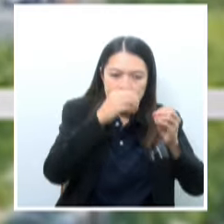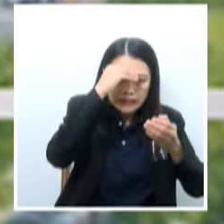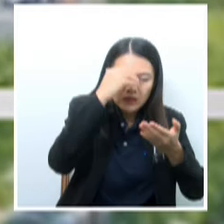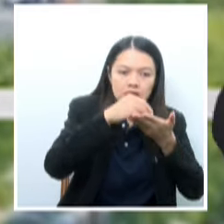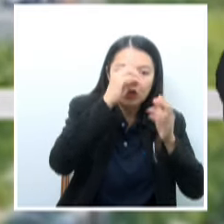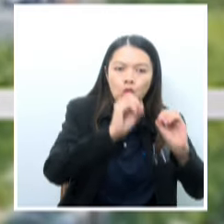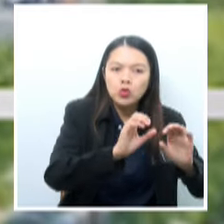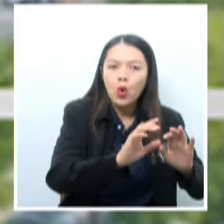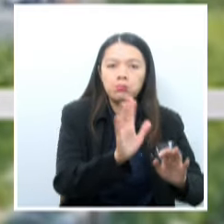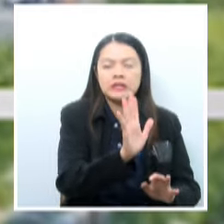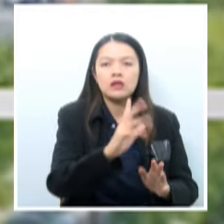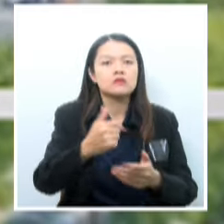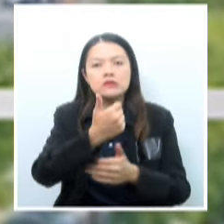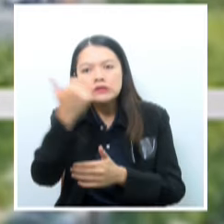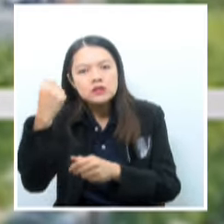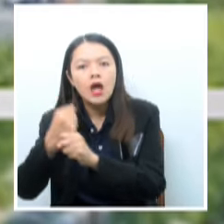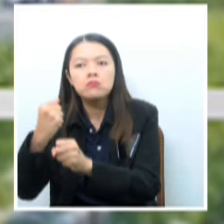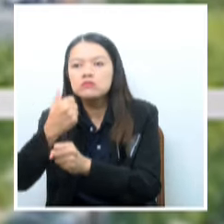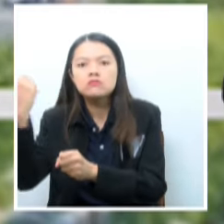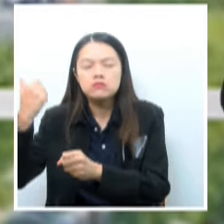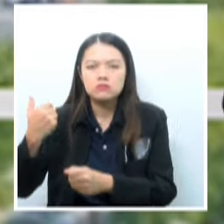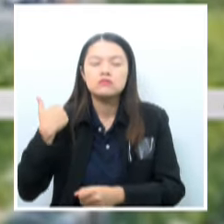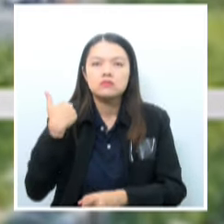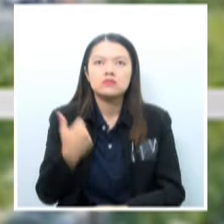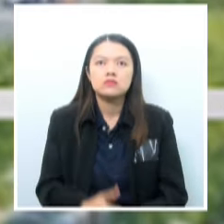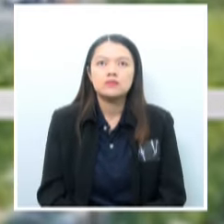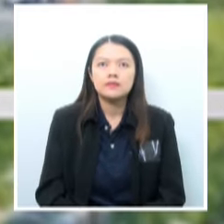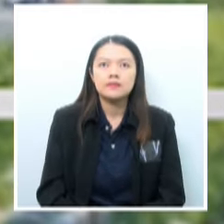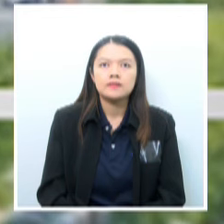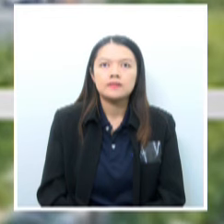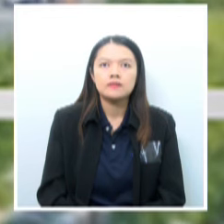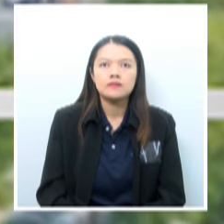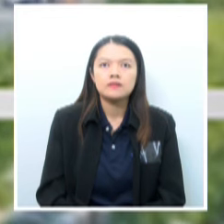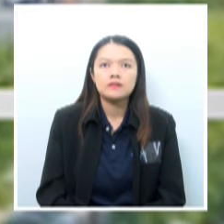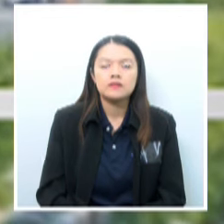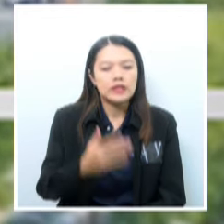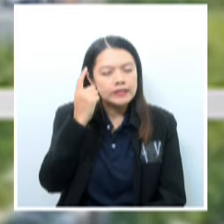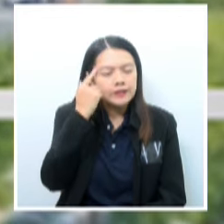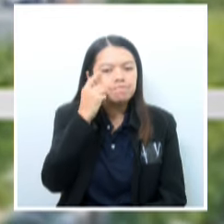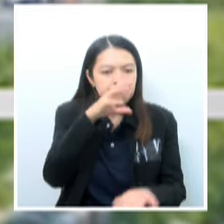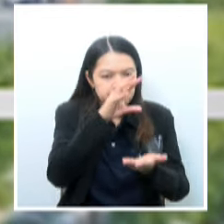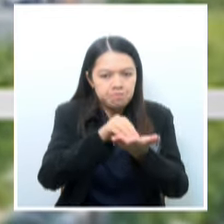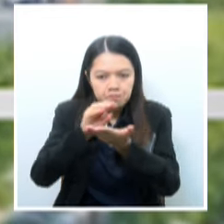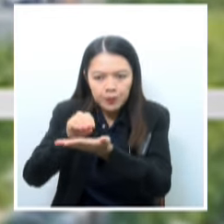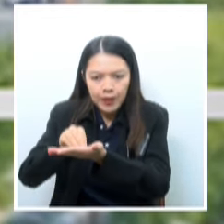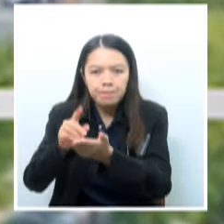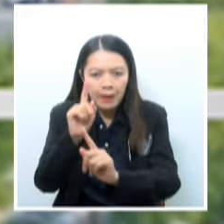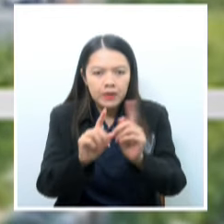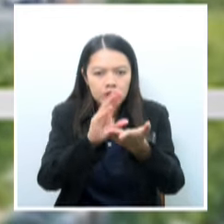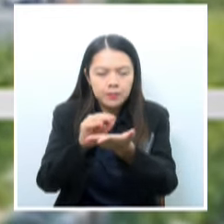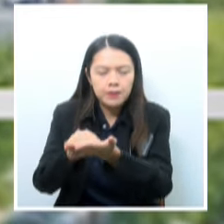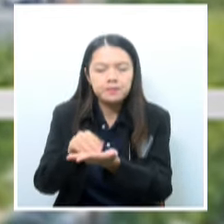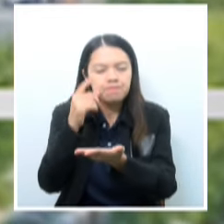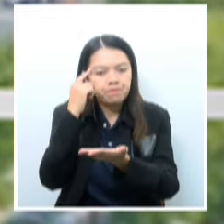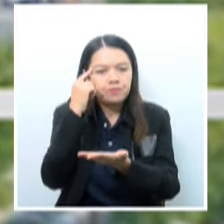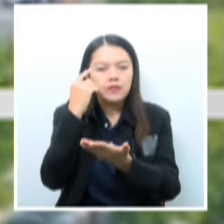นซึ่งทางสพท.โดยสำนักติดตามเองนะคะก็ได้นำความคิดเห็นจากท่านส่วนนี้นะคะก็มากำหนด